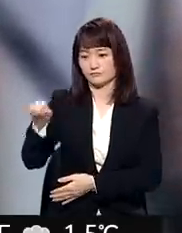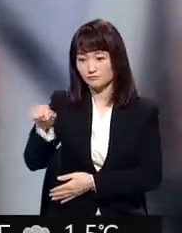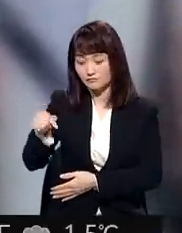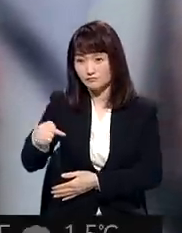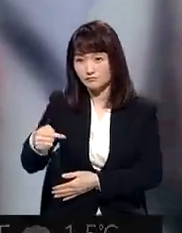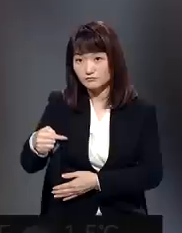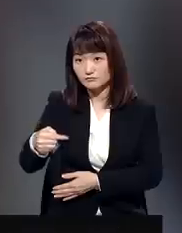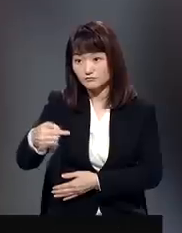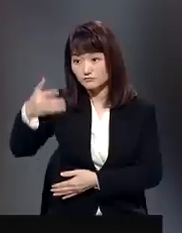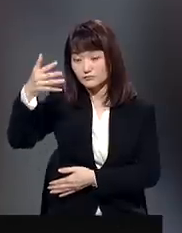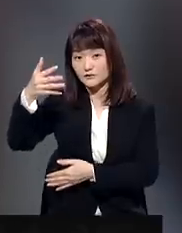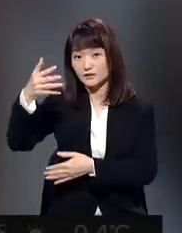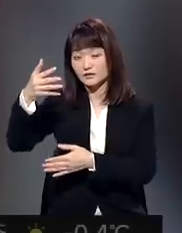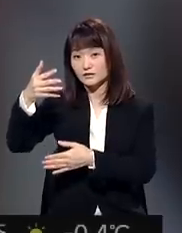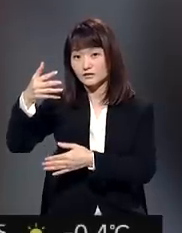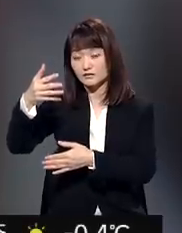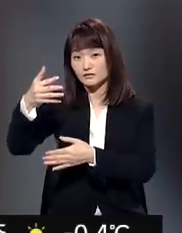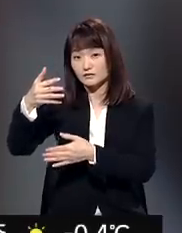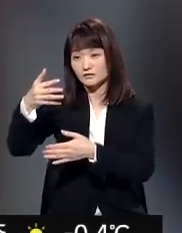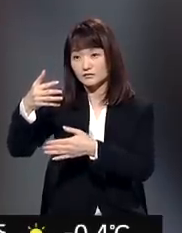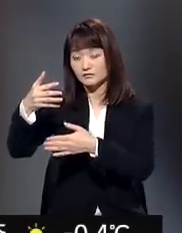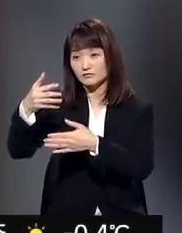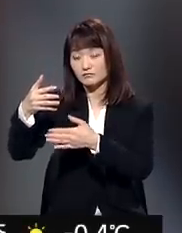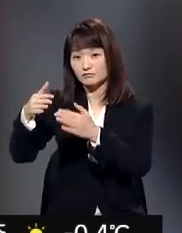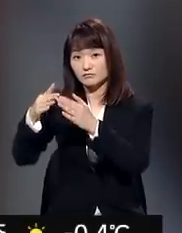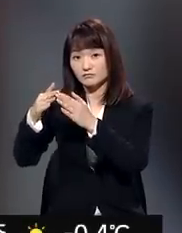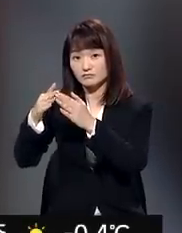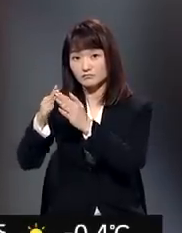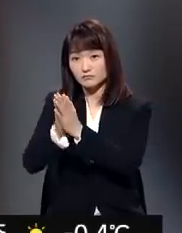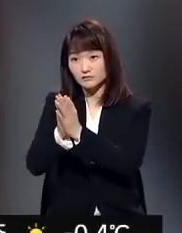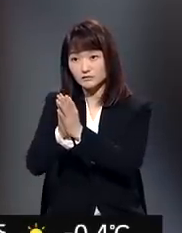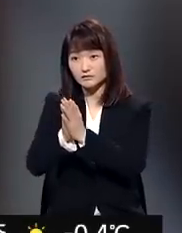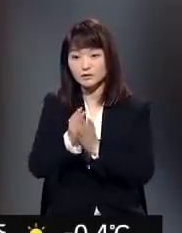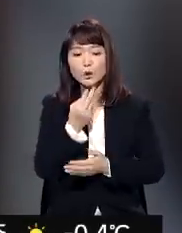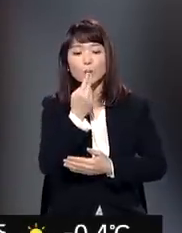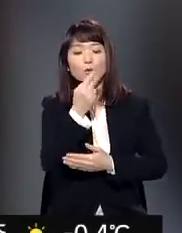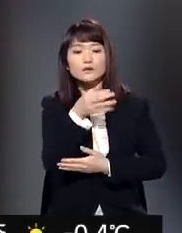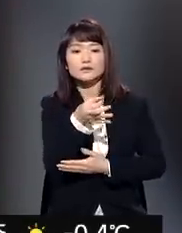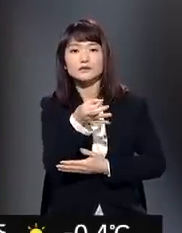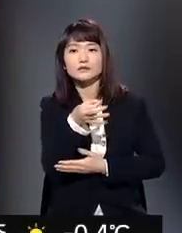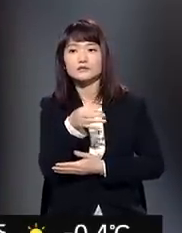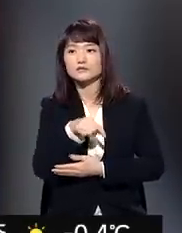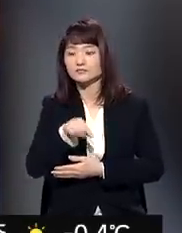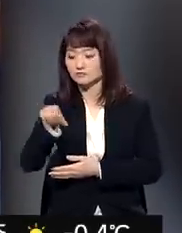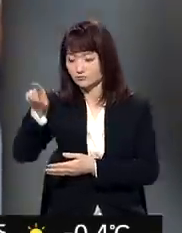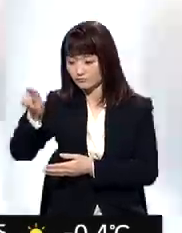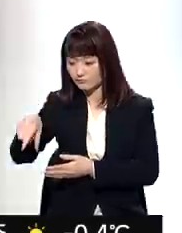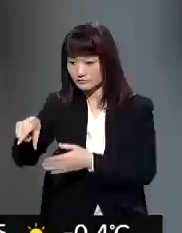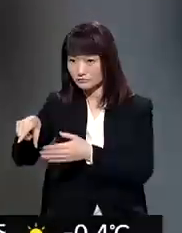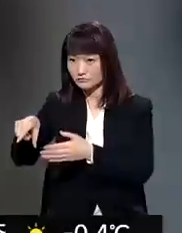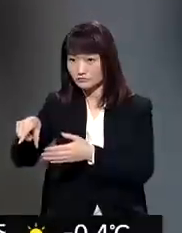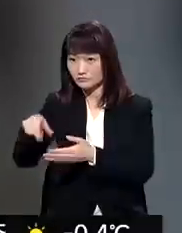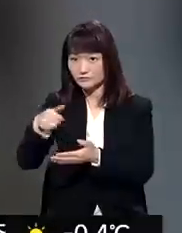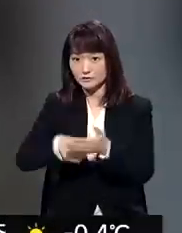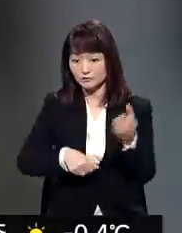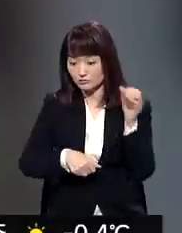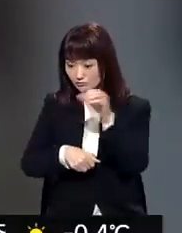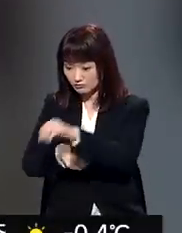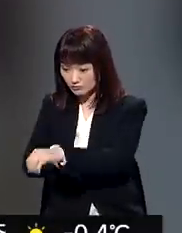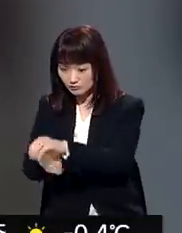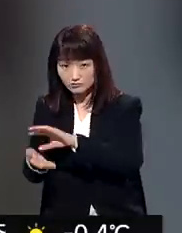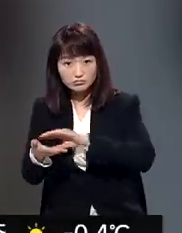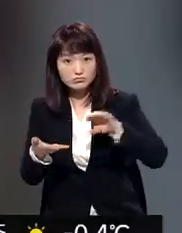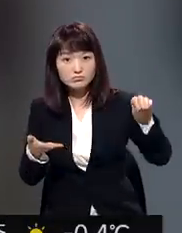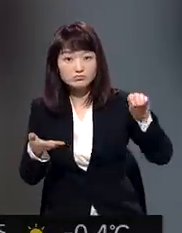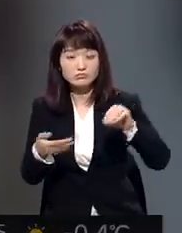어허 봉투값 바코드 찍더니 봉투에다가 물건 그냥 넣고 퇴장합니다 결제도 안 됐는데